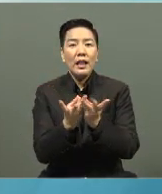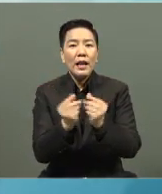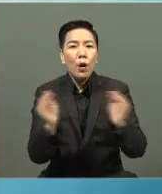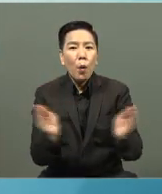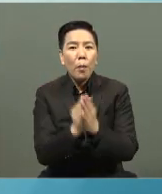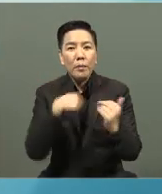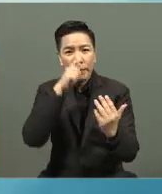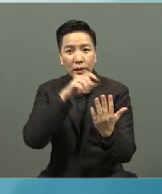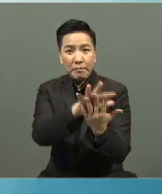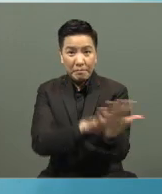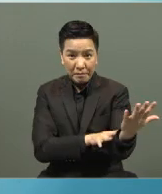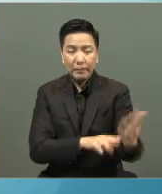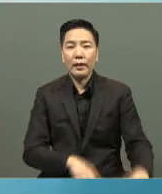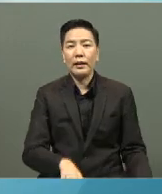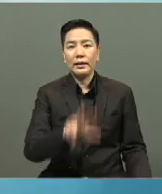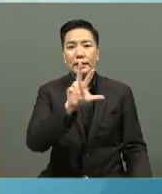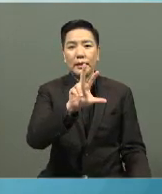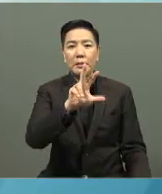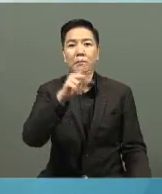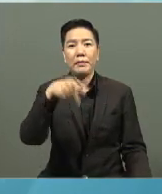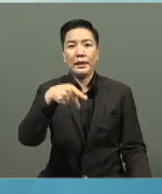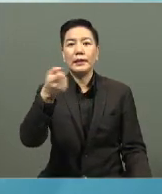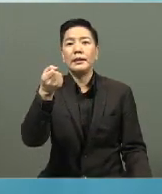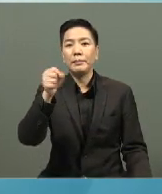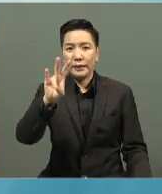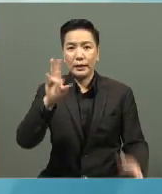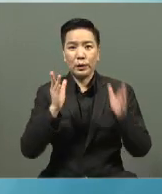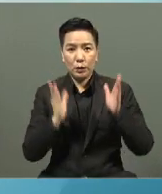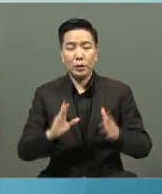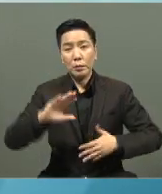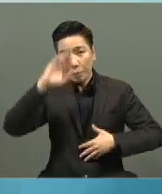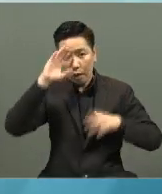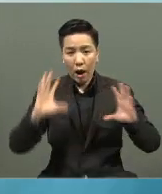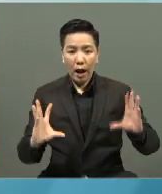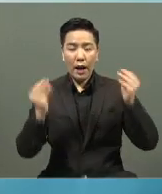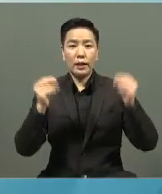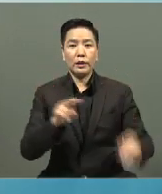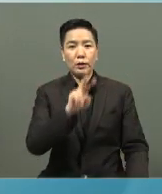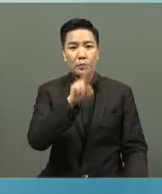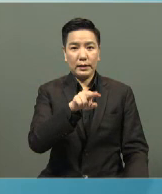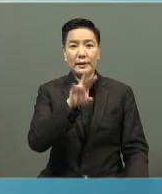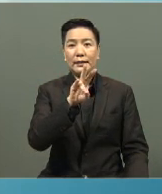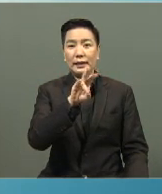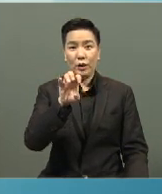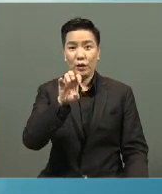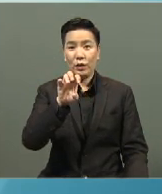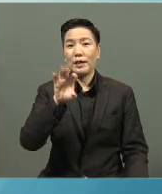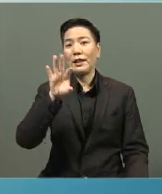รายครับทำให้ตัวเลขยืนยันสะสมอยู่ที่ 300017รายแล้วก็ผู้ป่วยที่หายแล้วตอนนี้ 2798